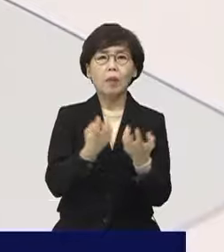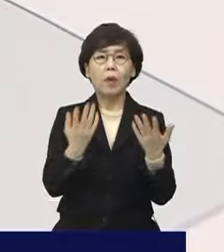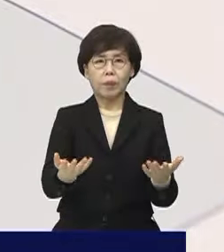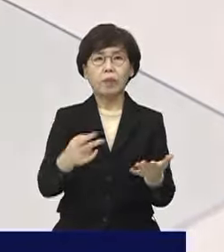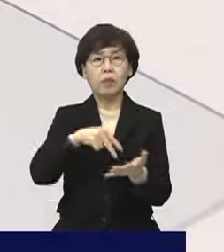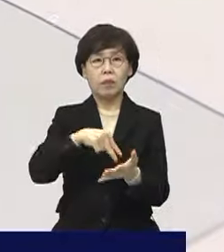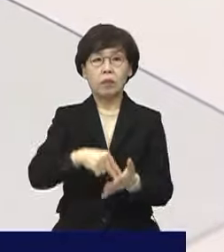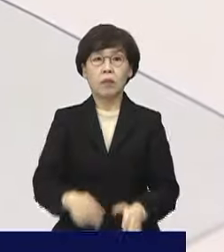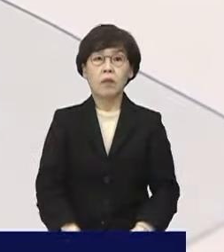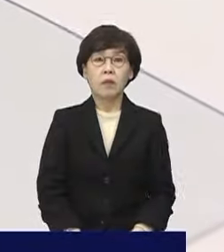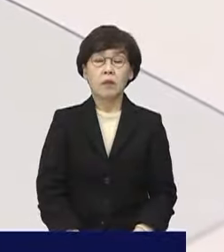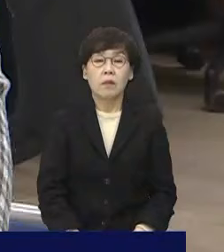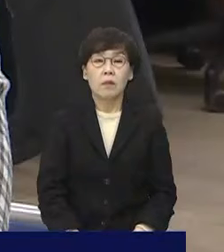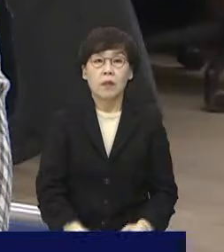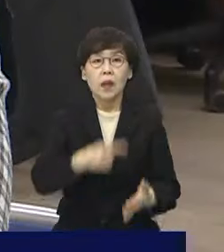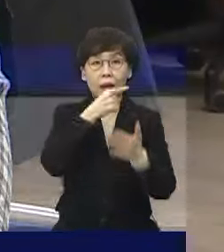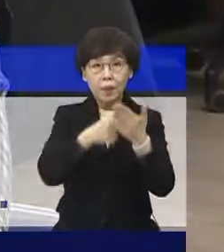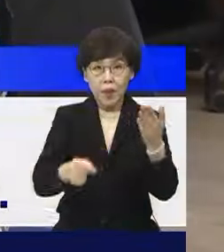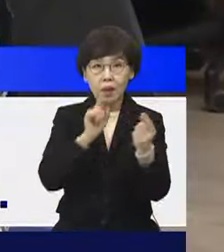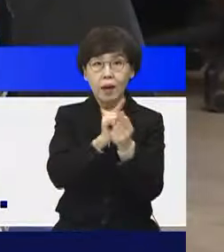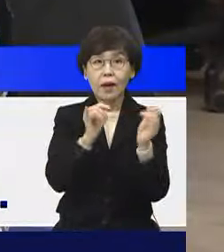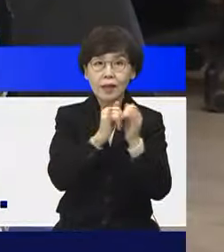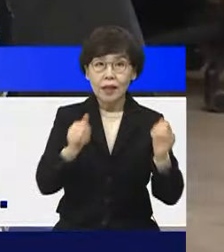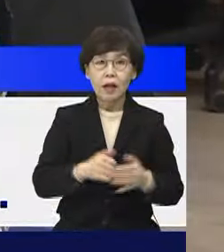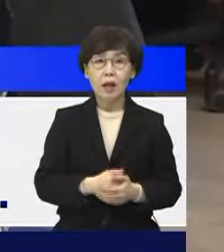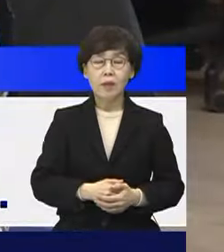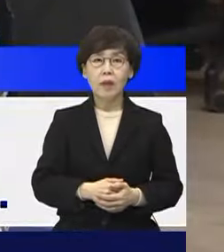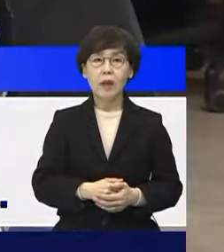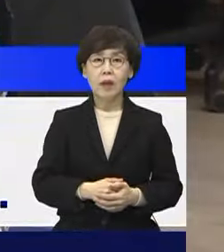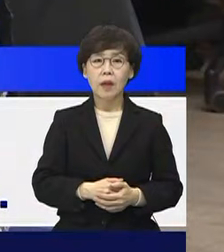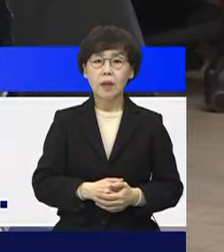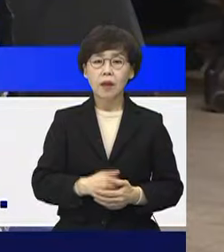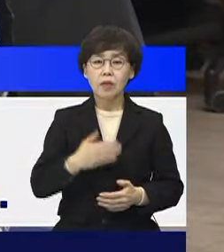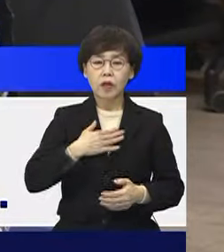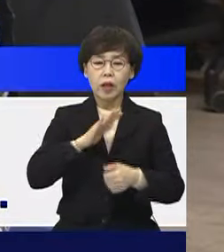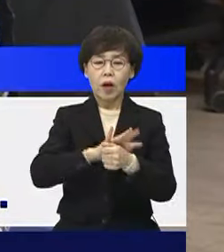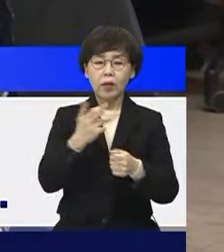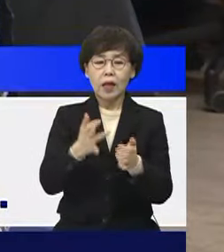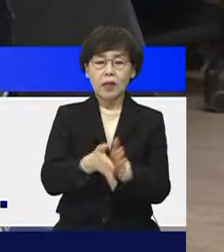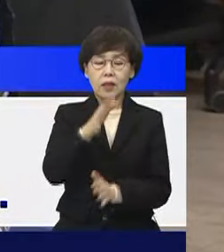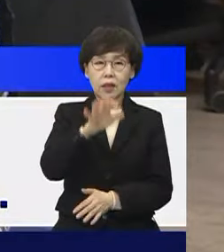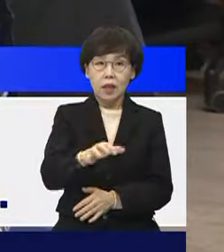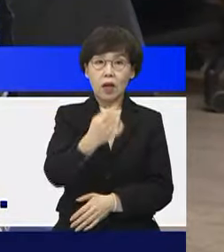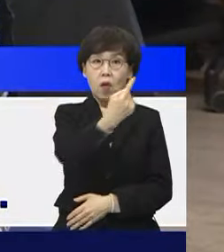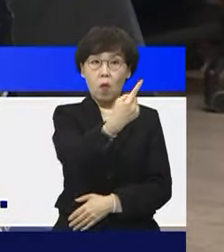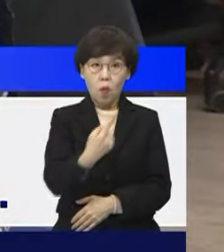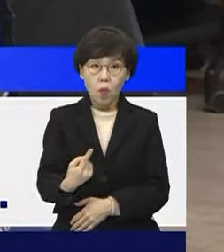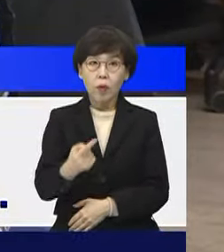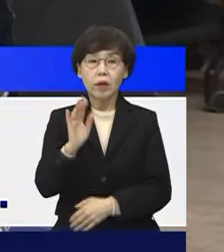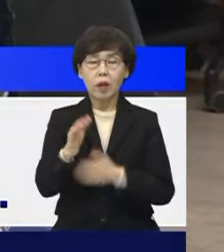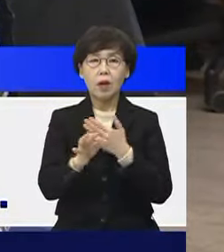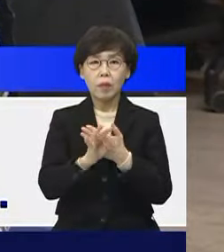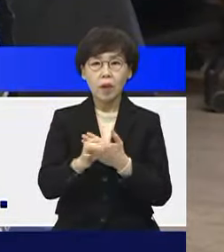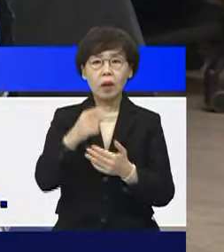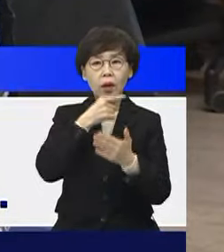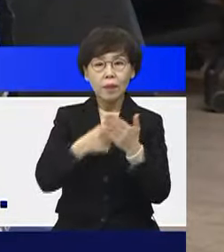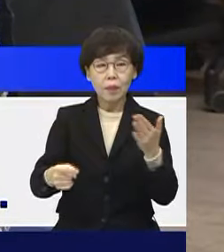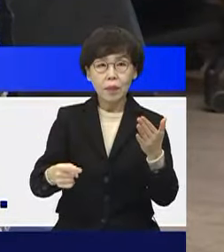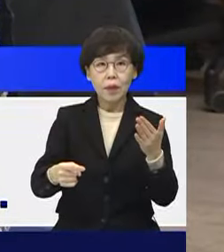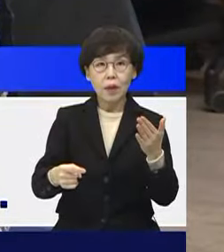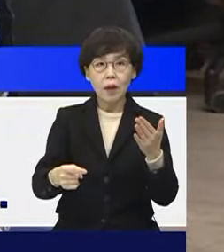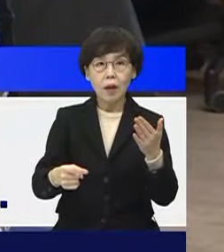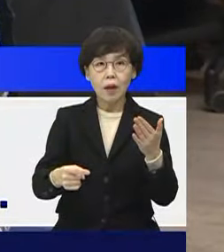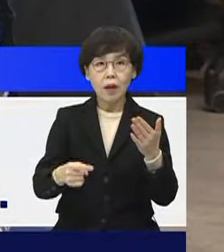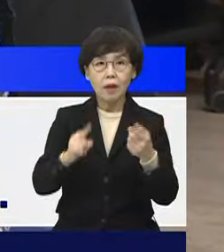없다는 입장입니다. 피해를 입은 사람이 이제 지자체 우리 시에 방문하시 되면 그에 필요한 서류를 안내해